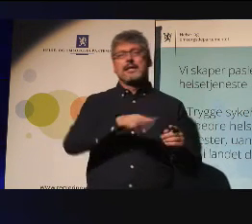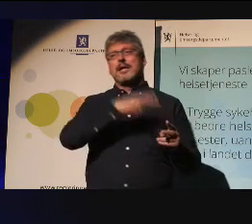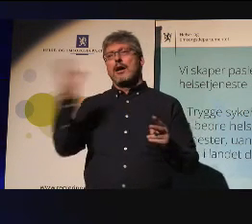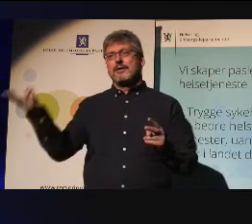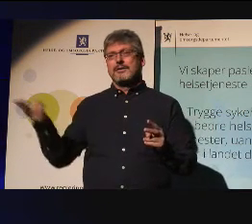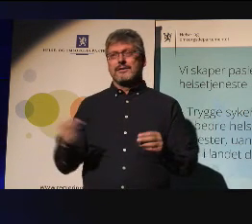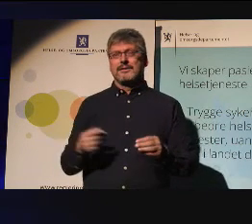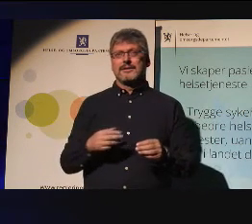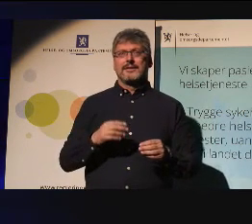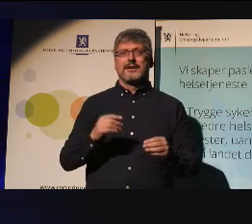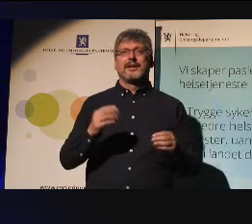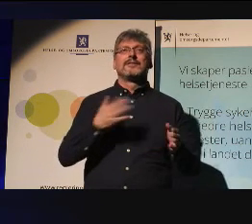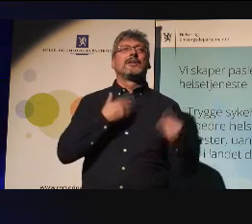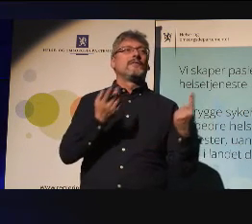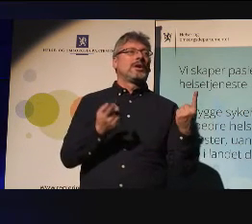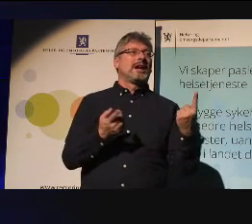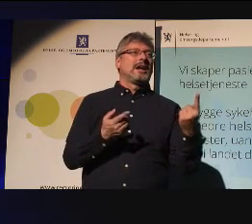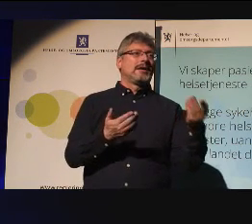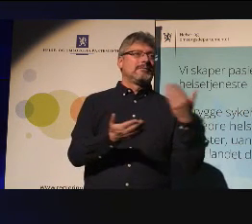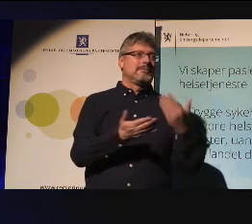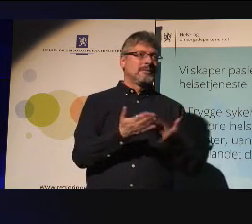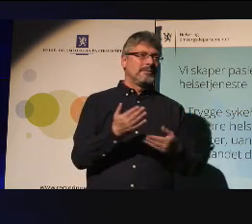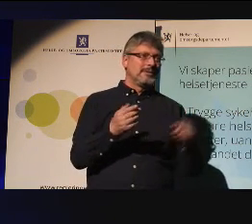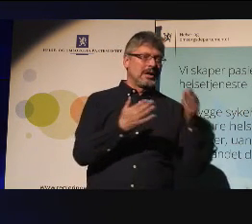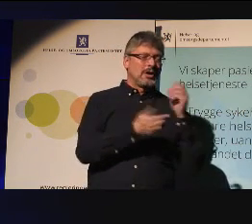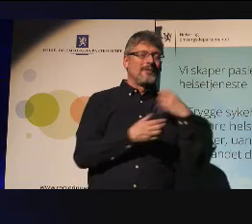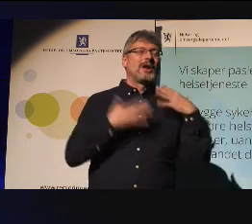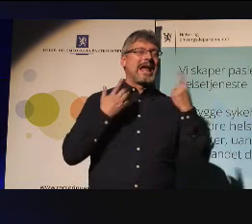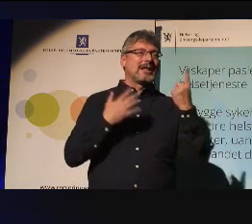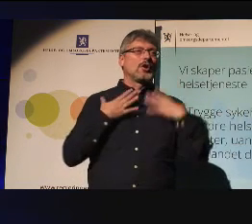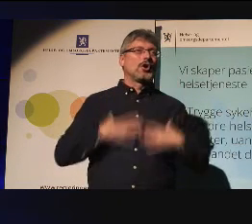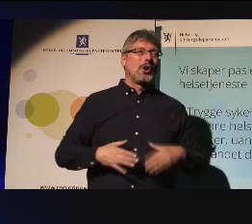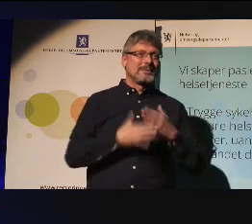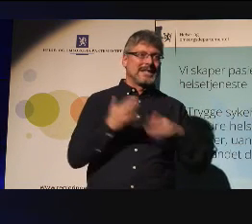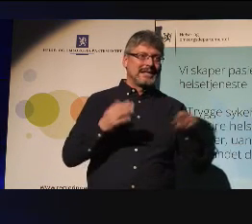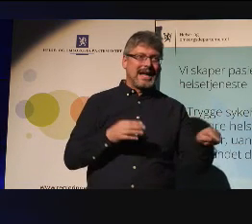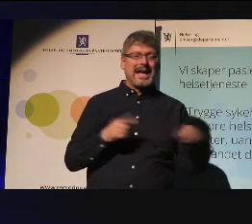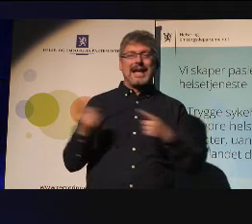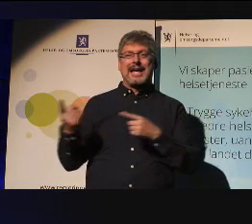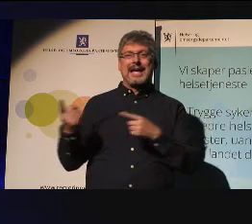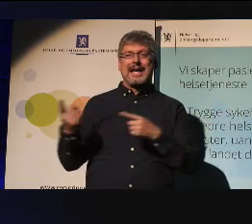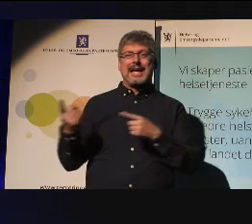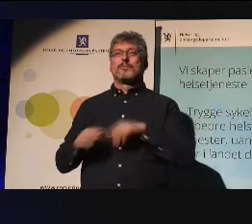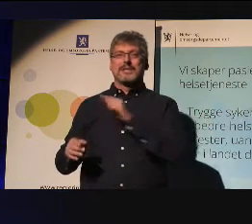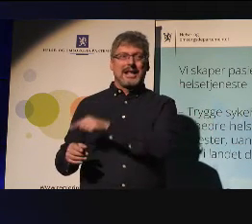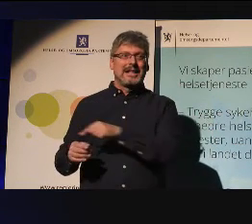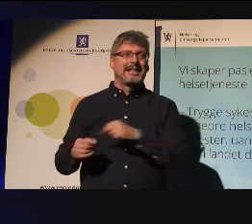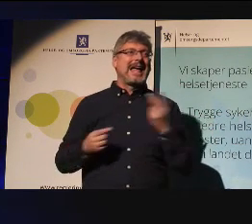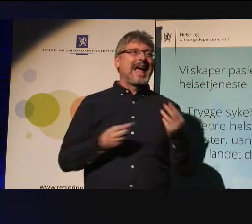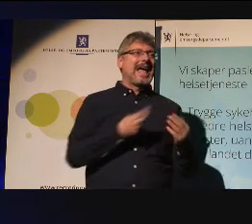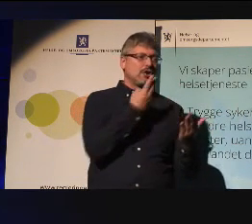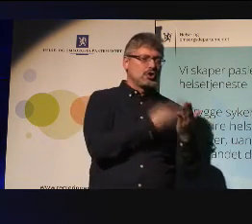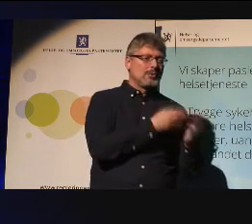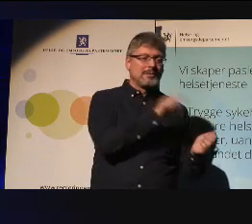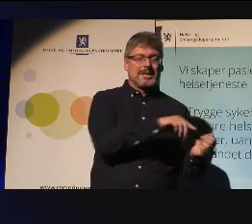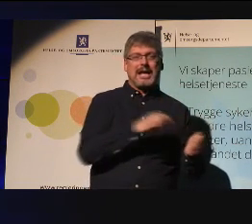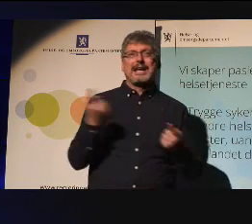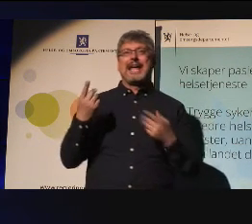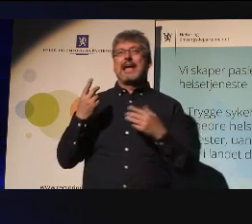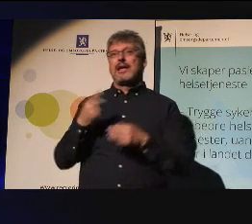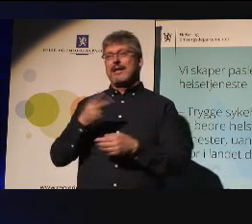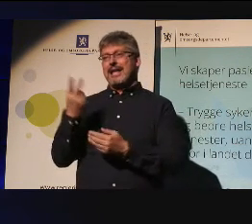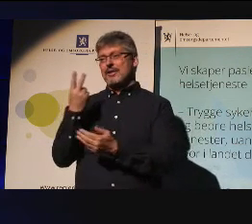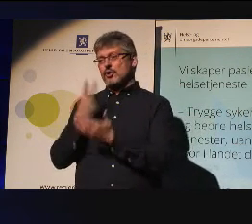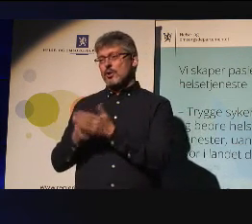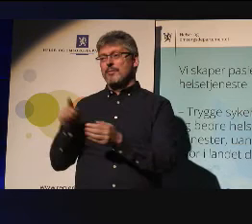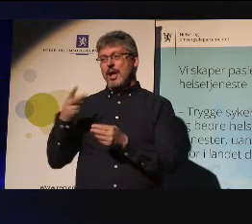får behandle en kroppsdel der og en kroppsdel her. Et symptom her og et symptom der.